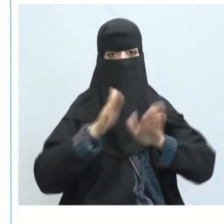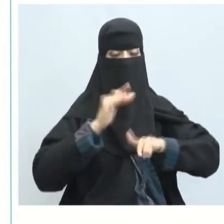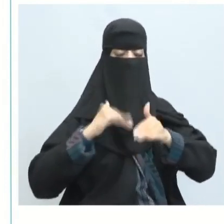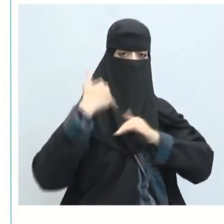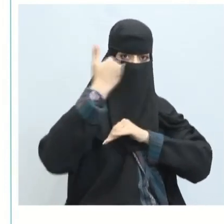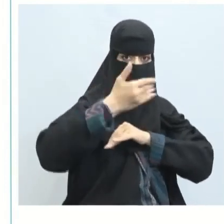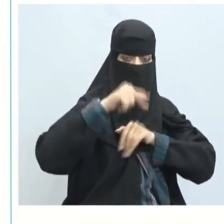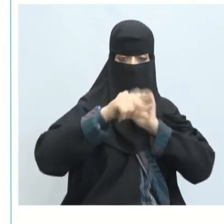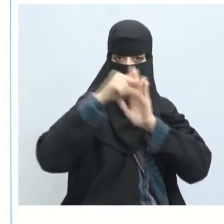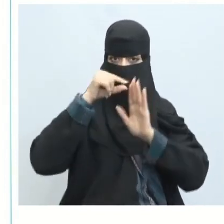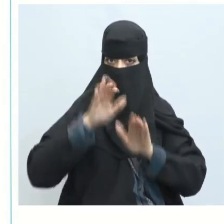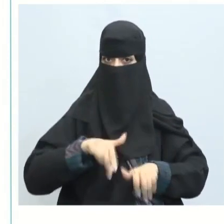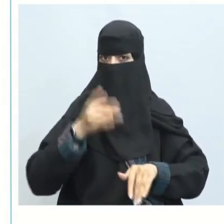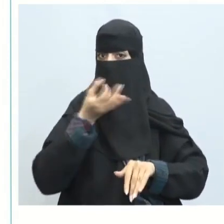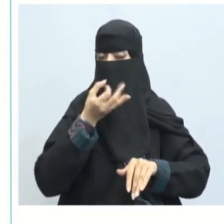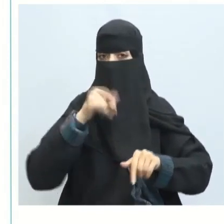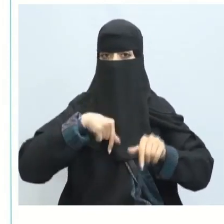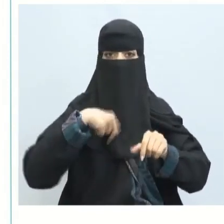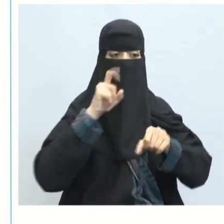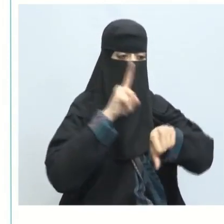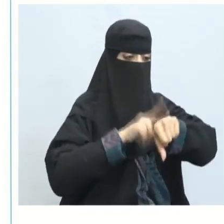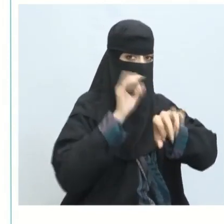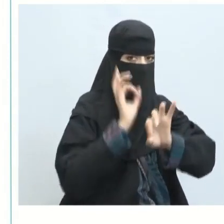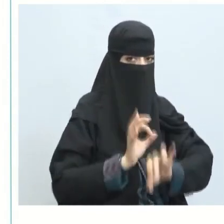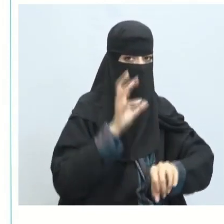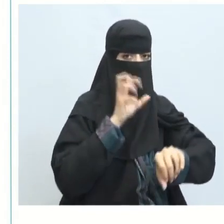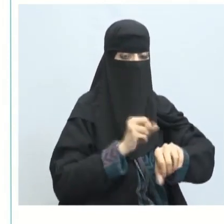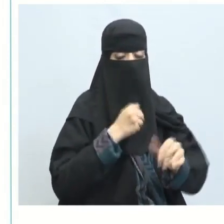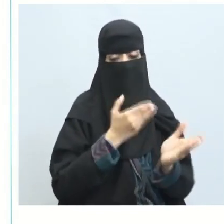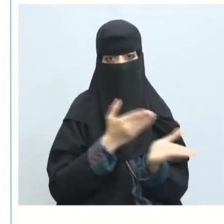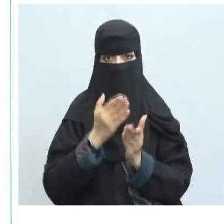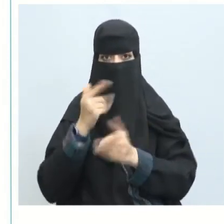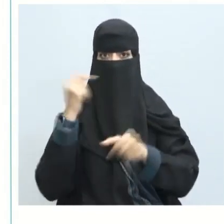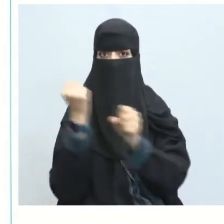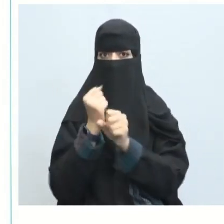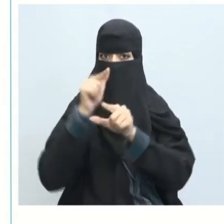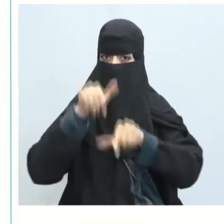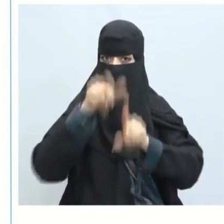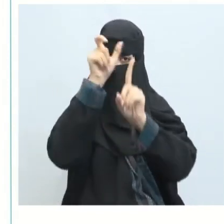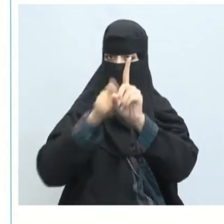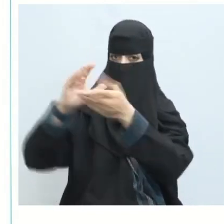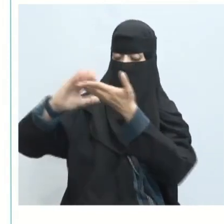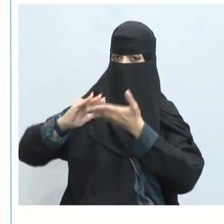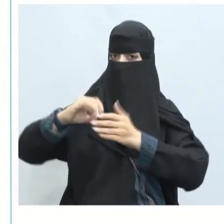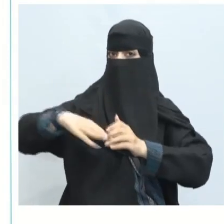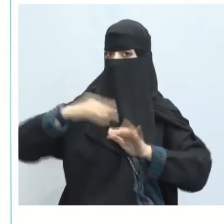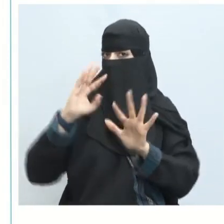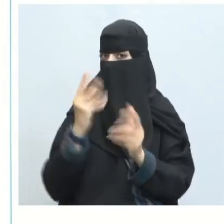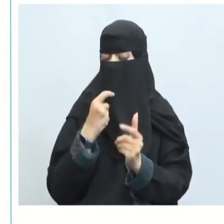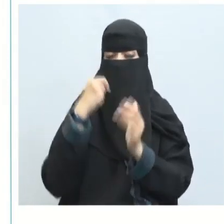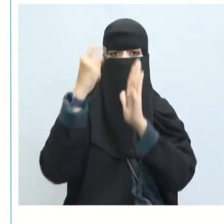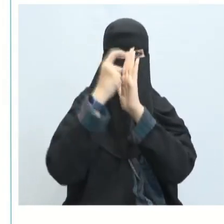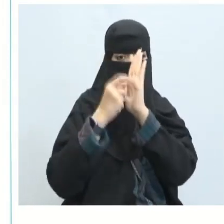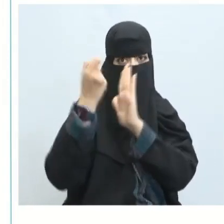هذا الدرس تحدثنا عن المواعيد والزيارات واهميتها في عمل رتير كيف تنظم اخيرا في